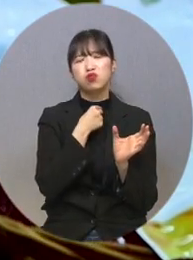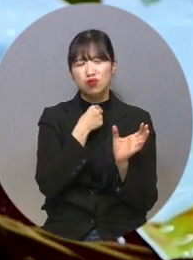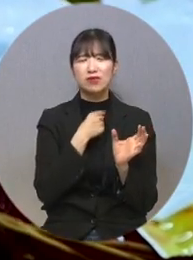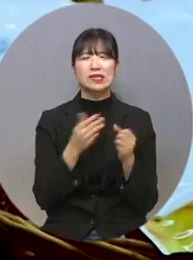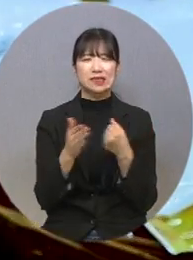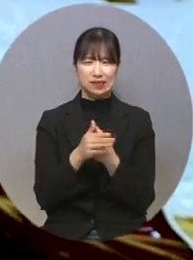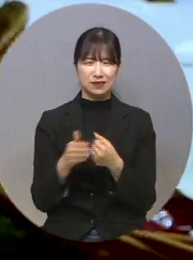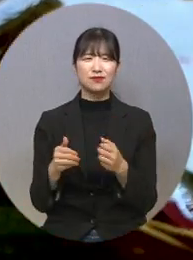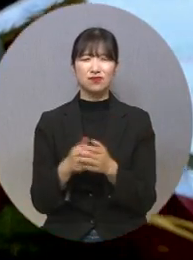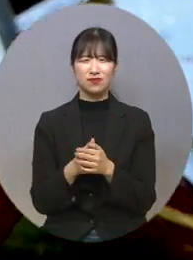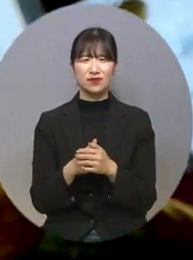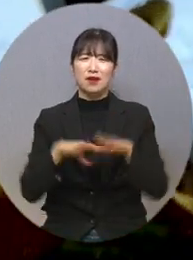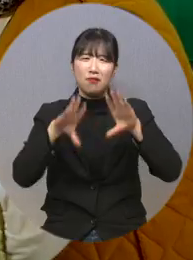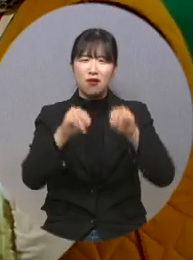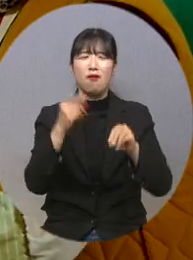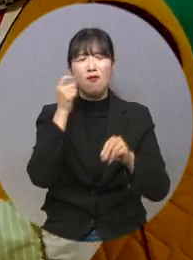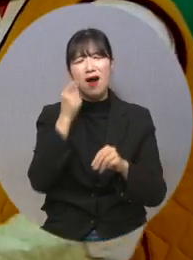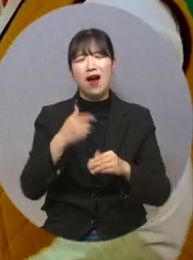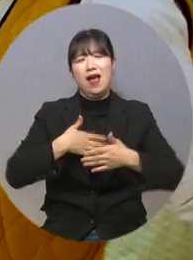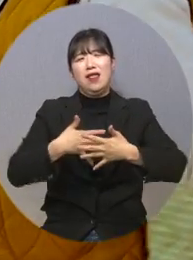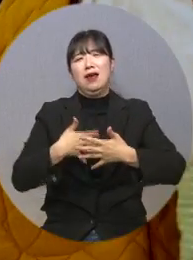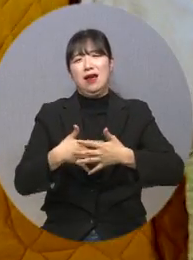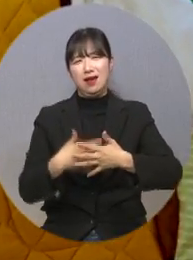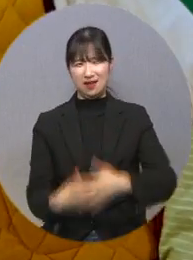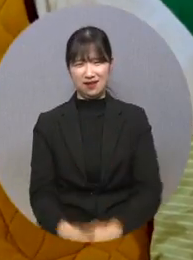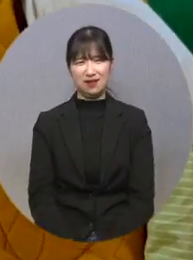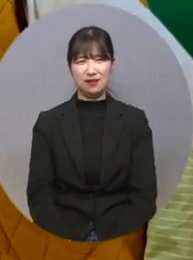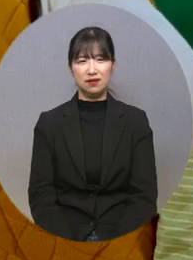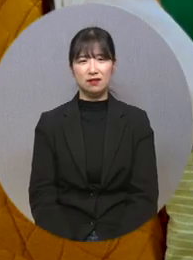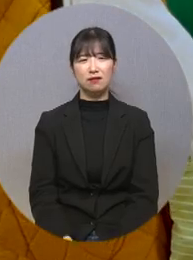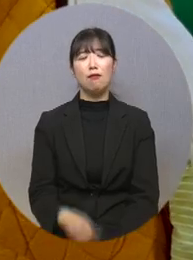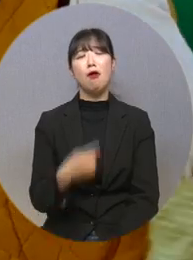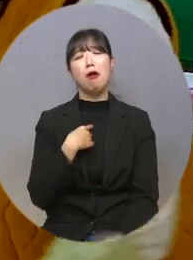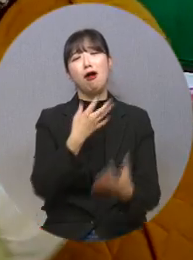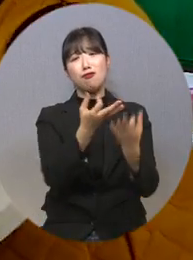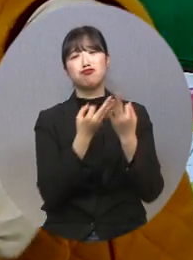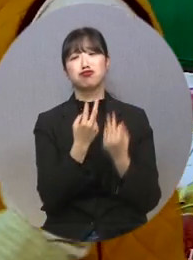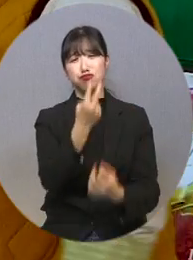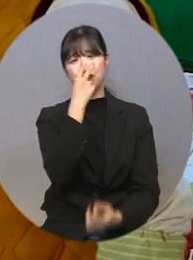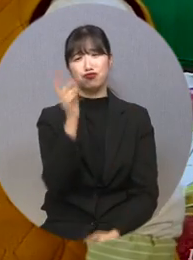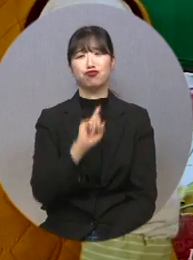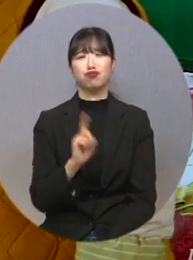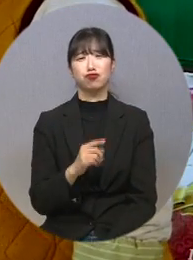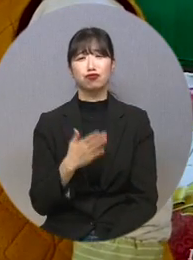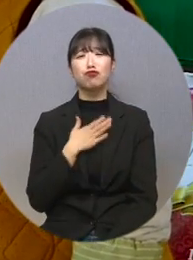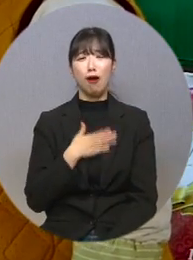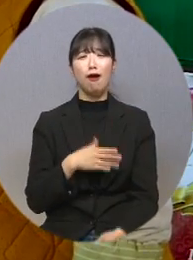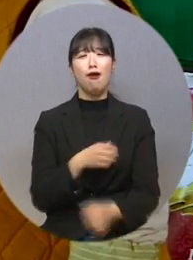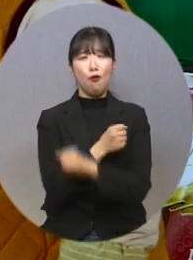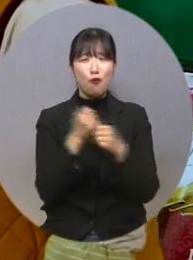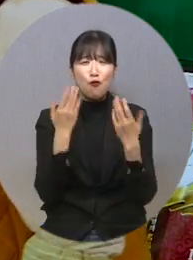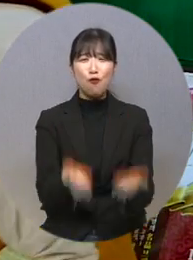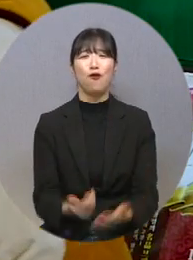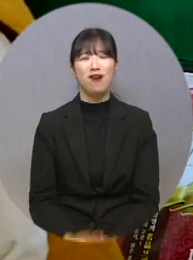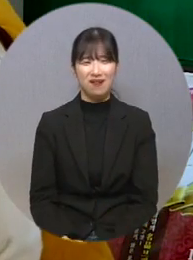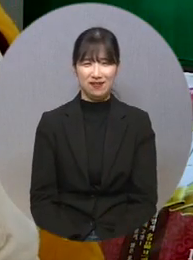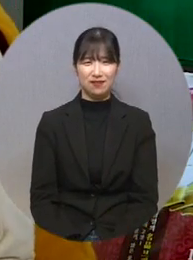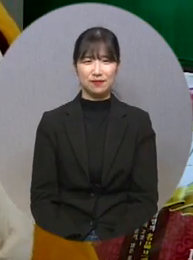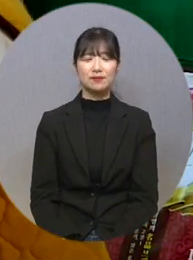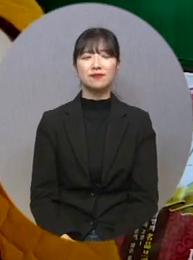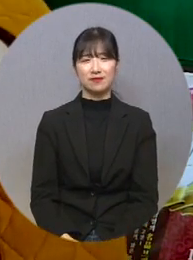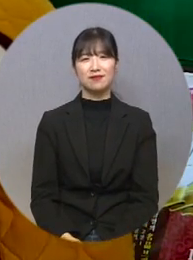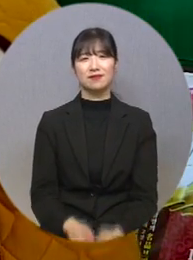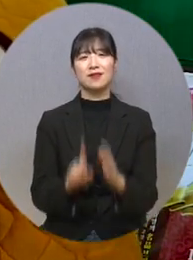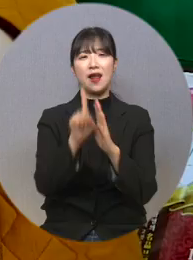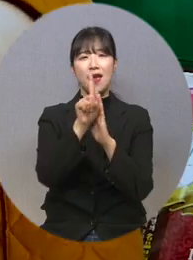준비해 오셨는데 너무 떨리셔가지고 왜 저를 원방에 눈빛을 쳐다보세요. 저희는 할 만큼 했는데. 네, 저건 착즙으로